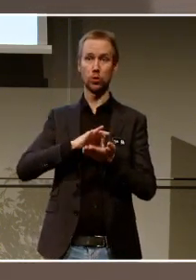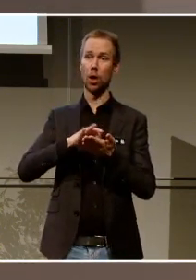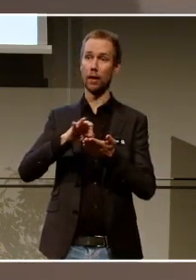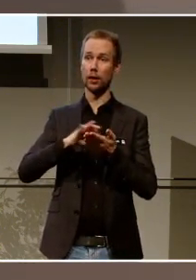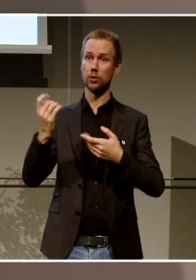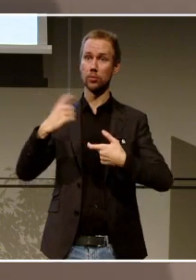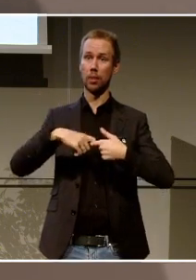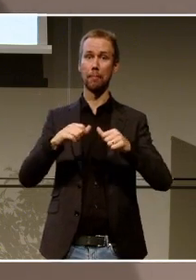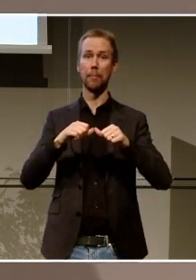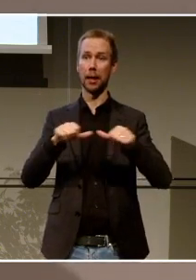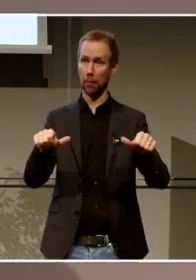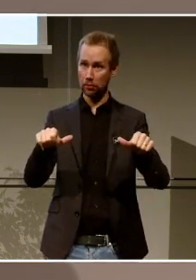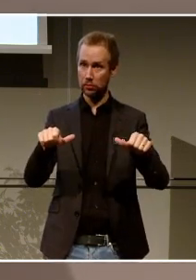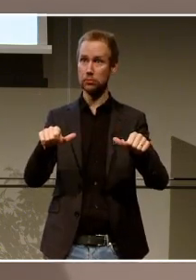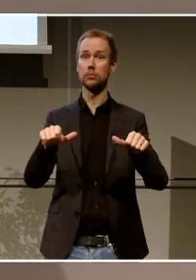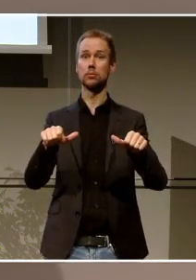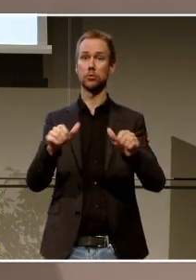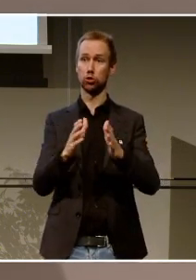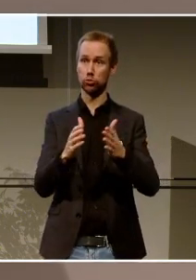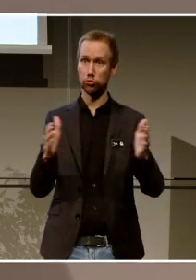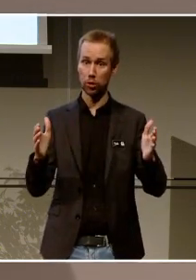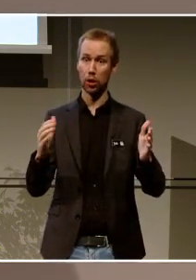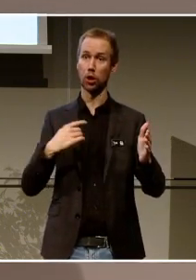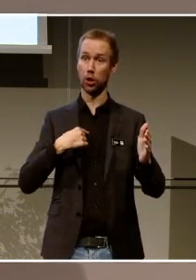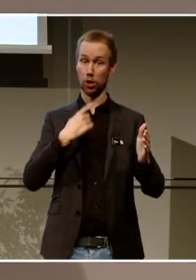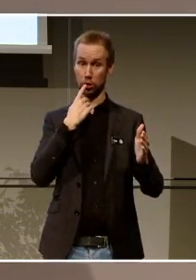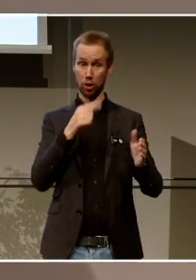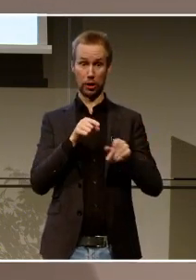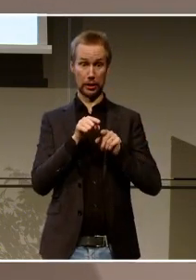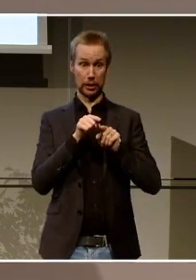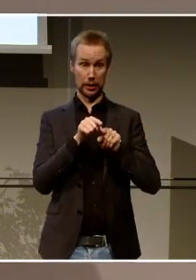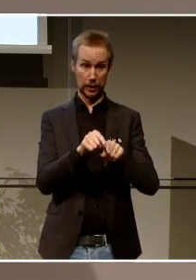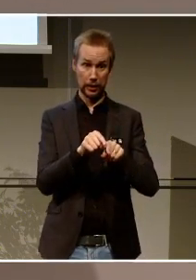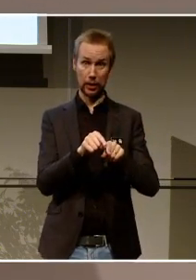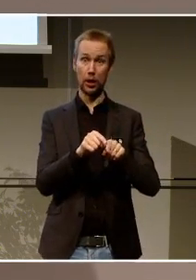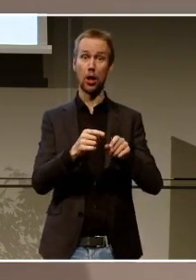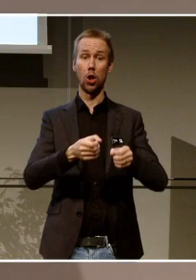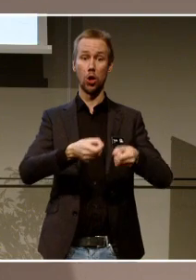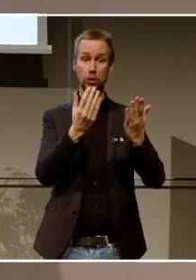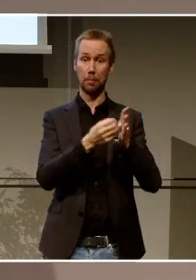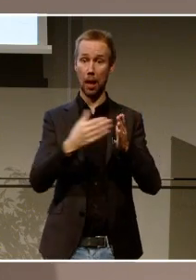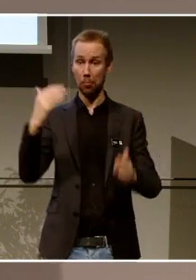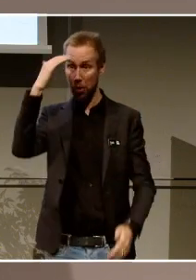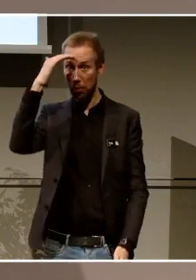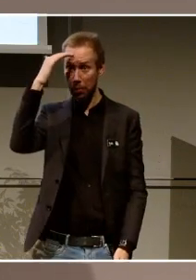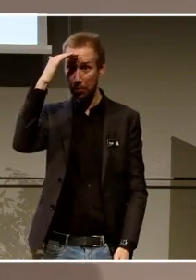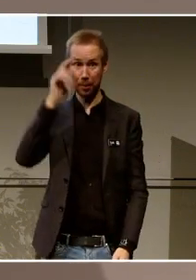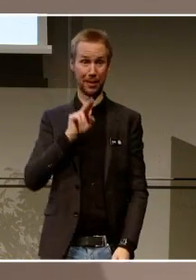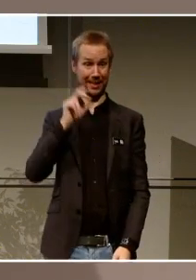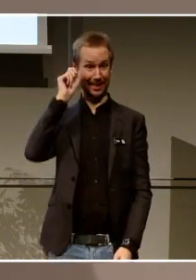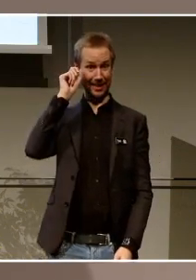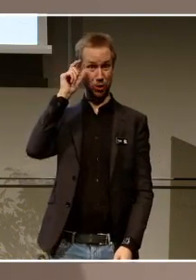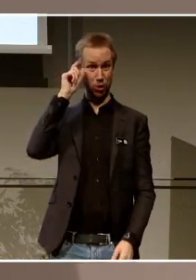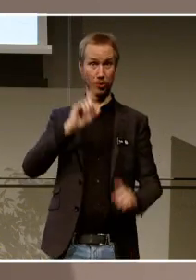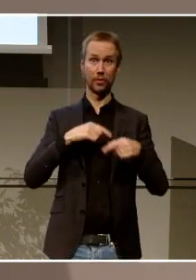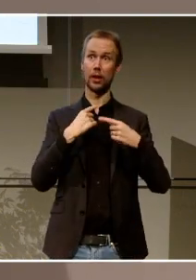För den kallade jag en lösning som söker problem. För vad den digitala tekniken är ju att den utvecklas inte av ett behov